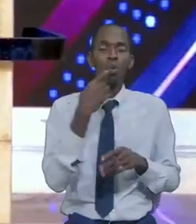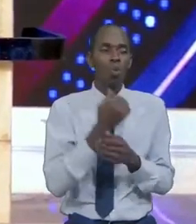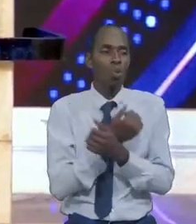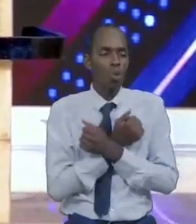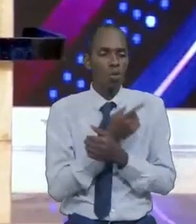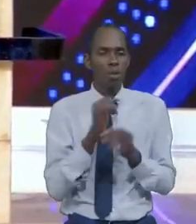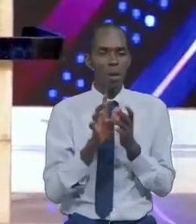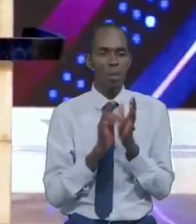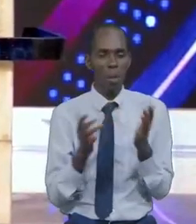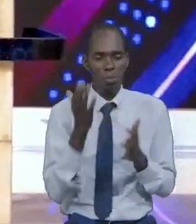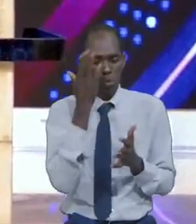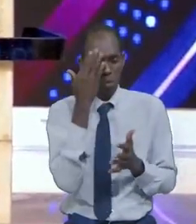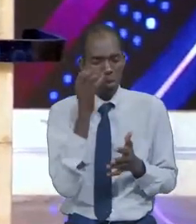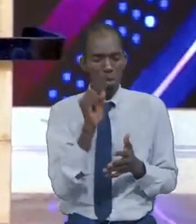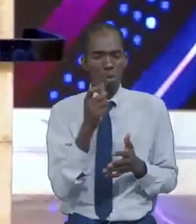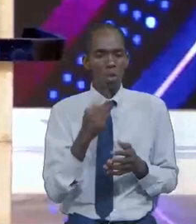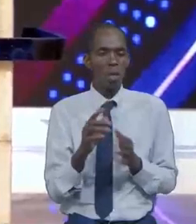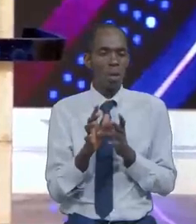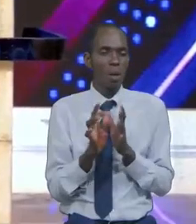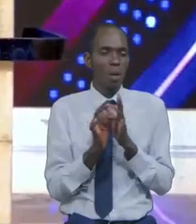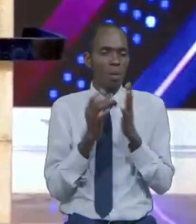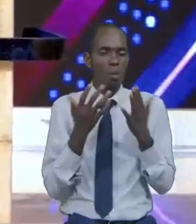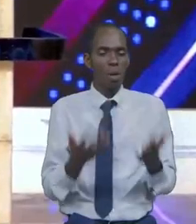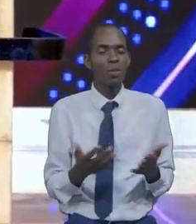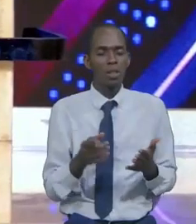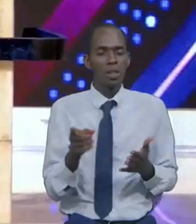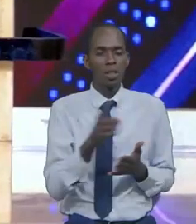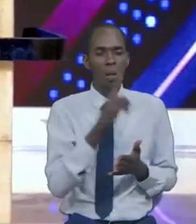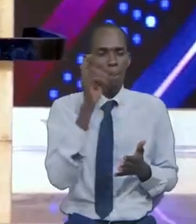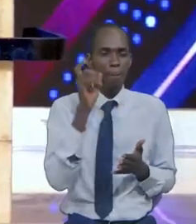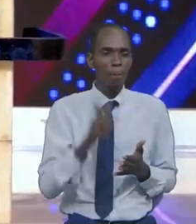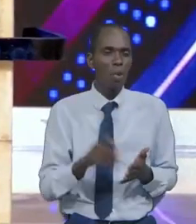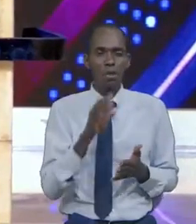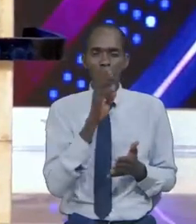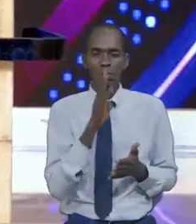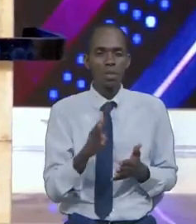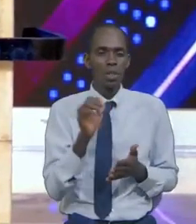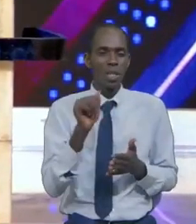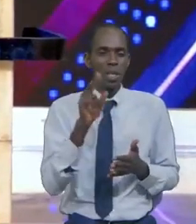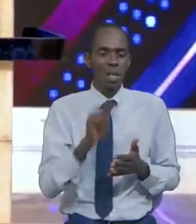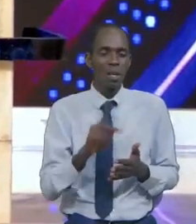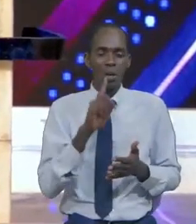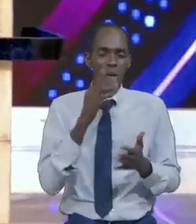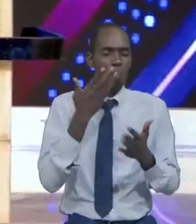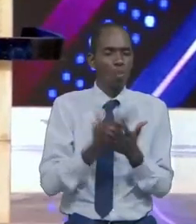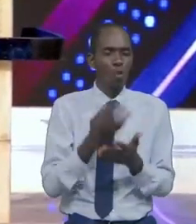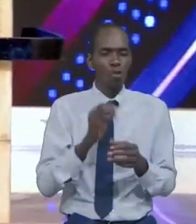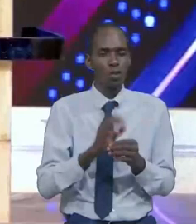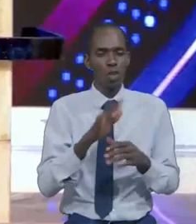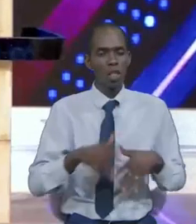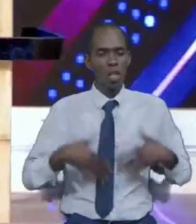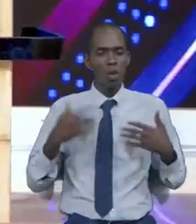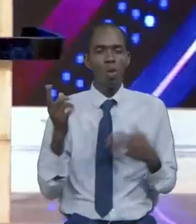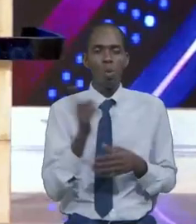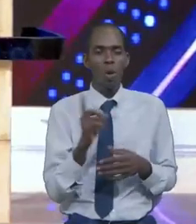connaissent la Bible et qui obéissent à la Bible? Ce doit avoir un objectif évident dans ta vie. Pourquoi cette